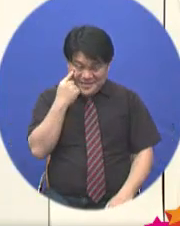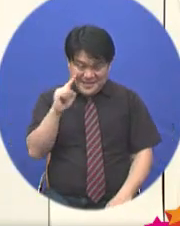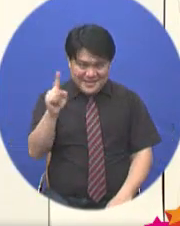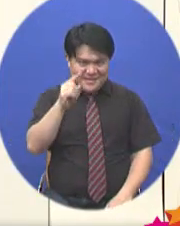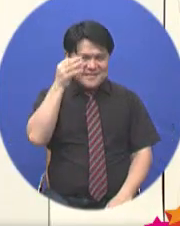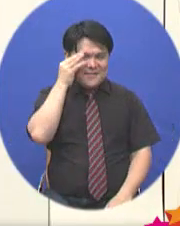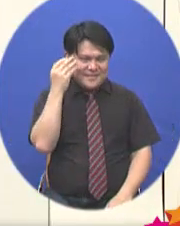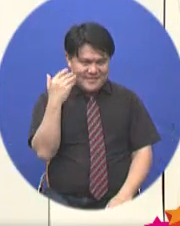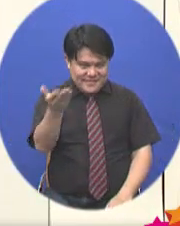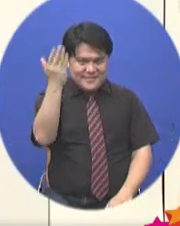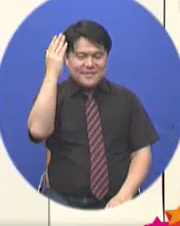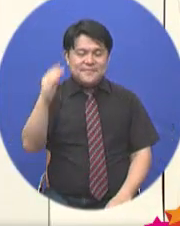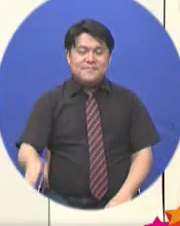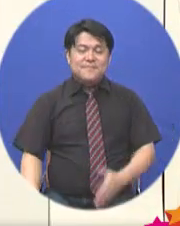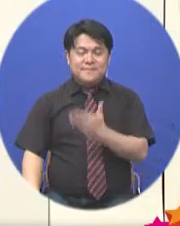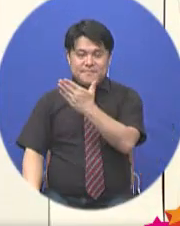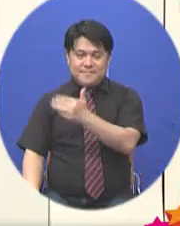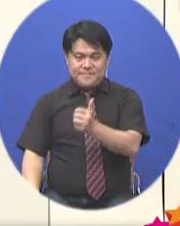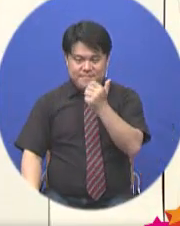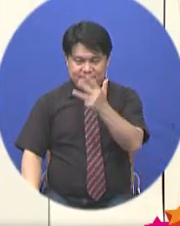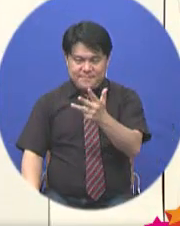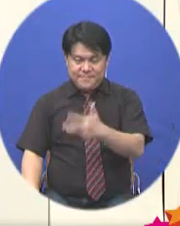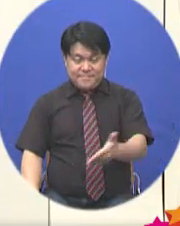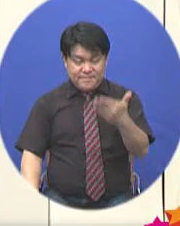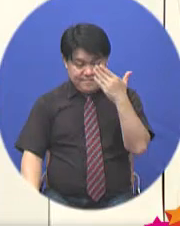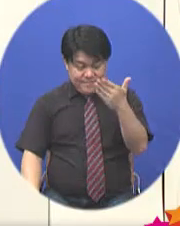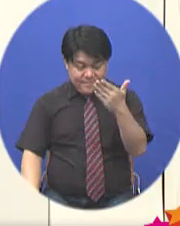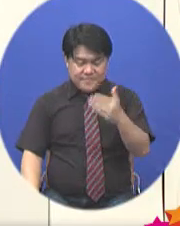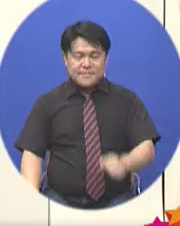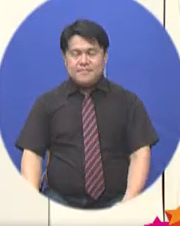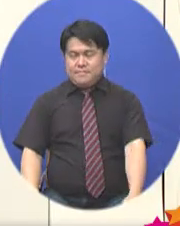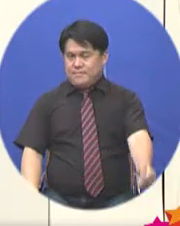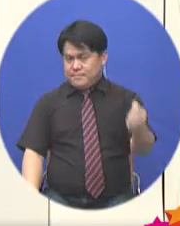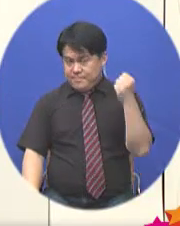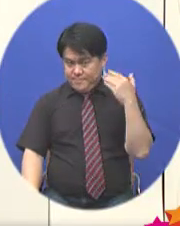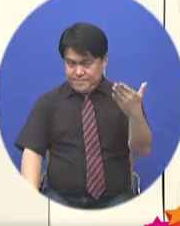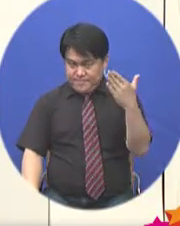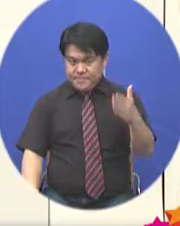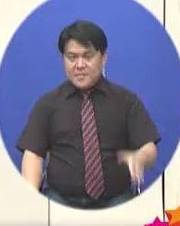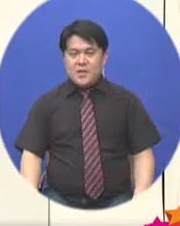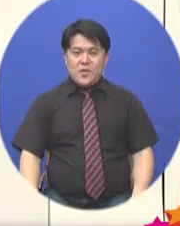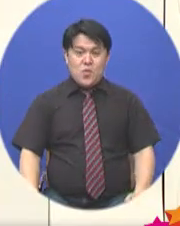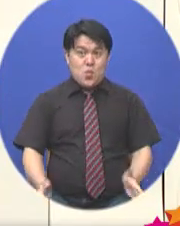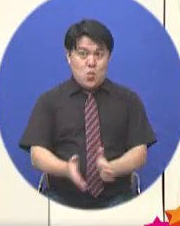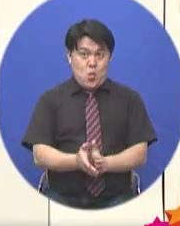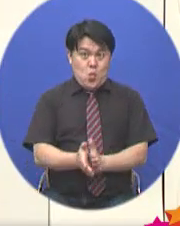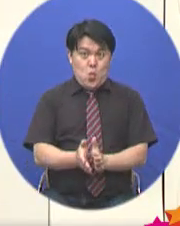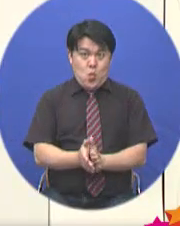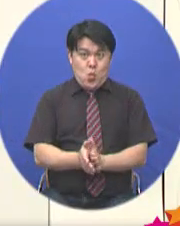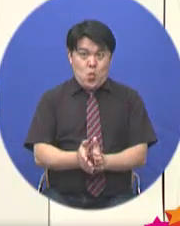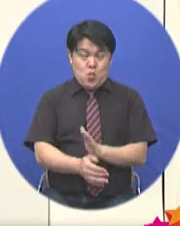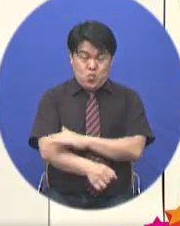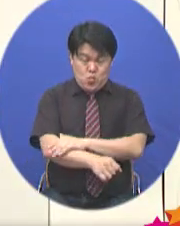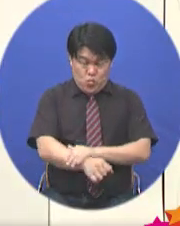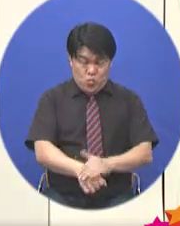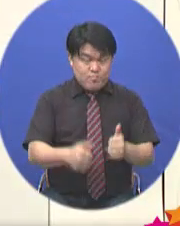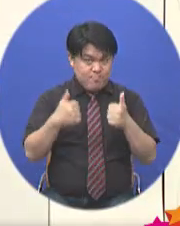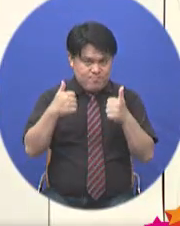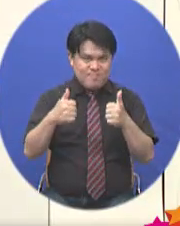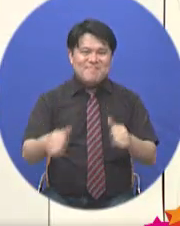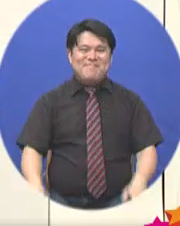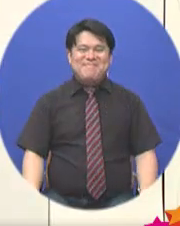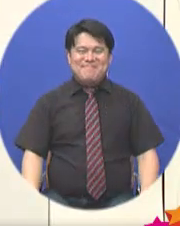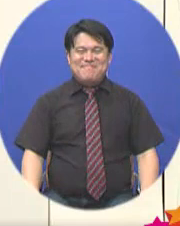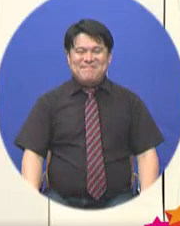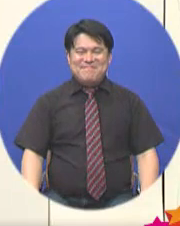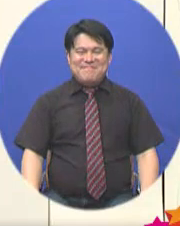네. 점수는요? 9점, 8점, 9점, 보너스 9점 네 네, 잘하셨습니다 아유